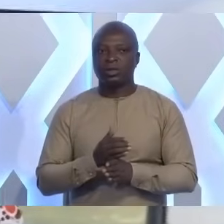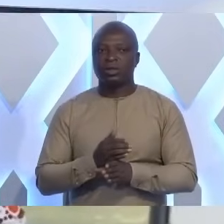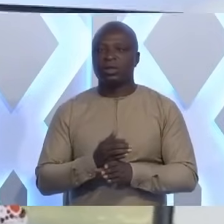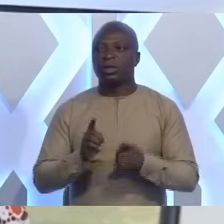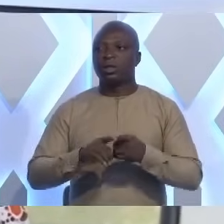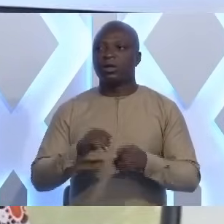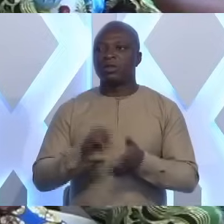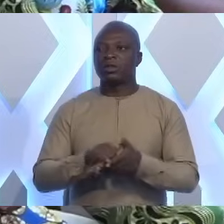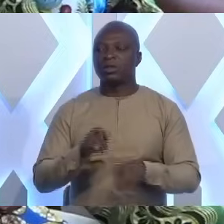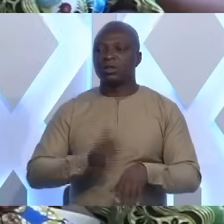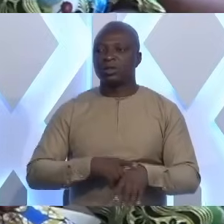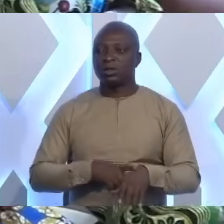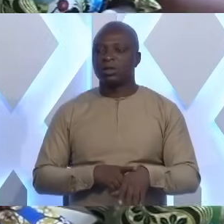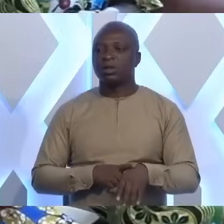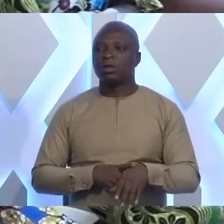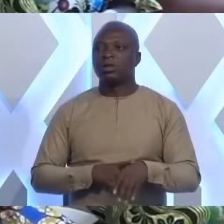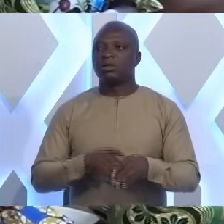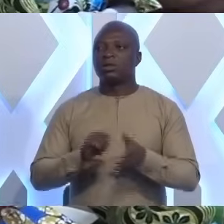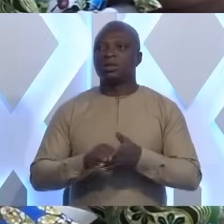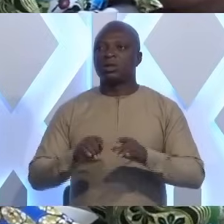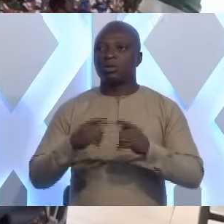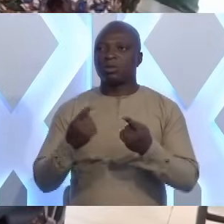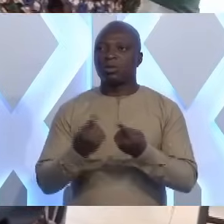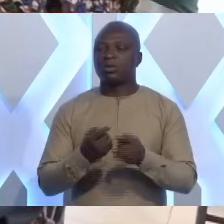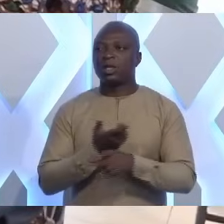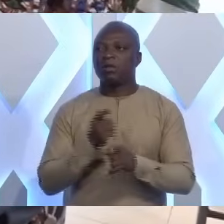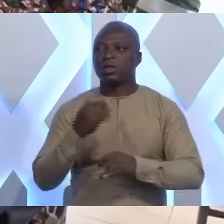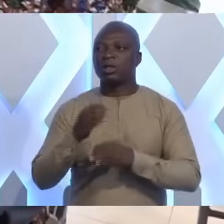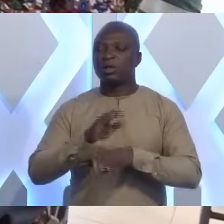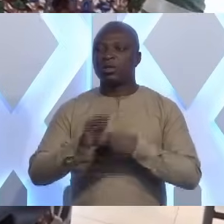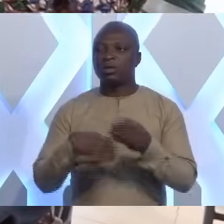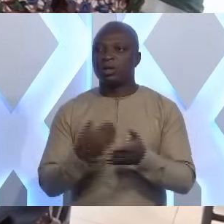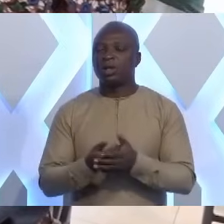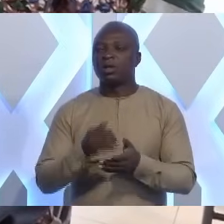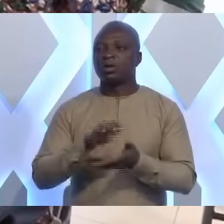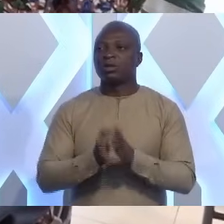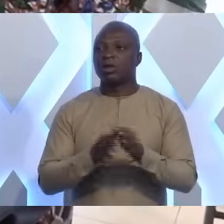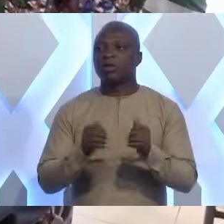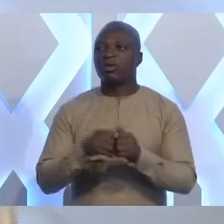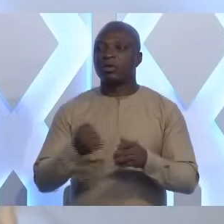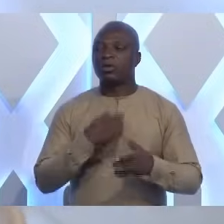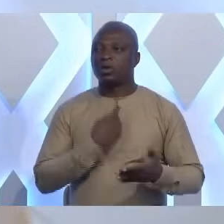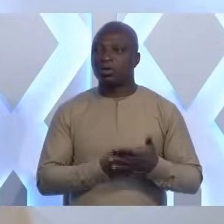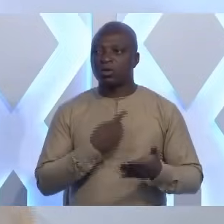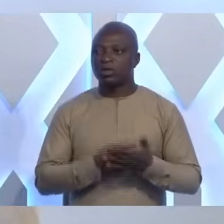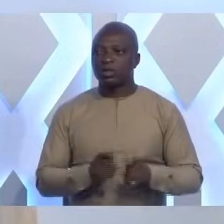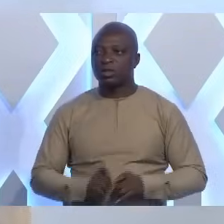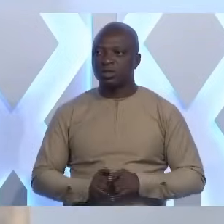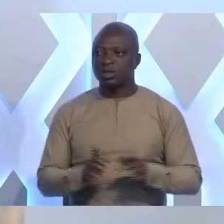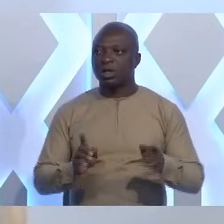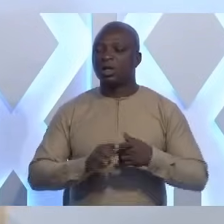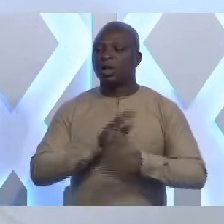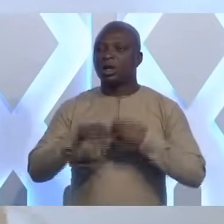des grands enjeux mondiaux, la bataille pour sa liberté totale se poursuit avec une prise de conscience générale à tous les